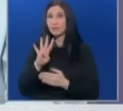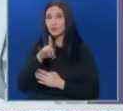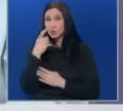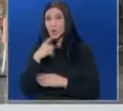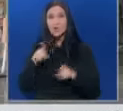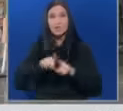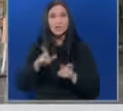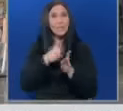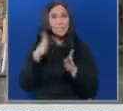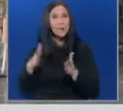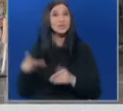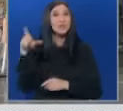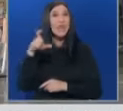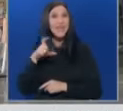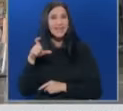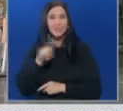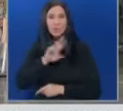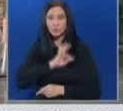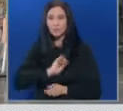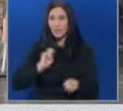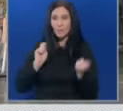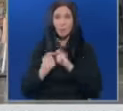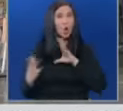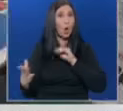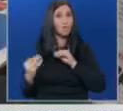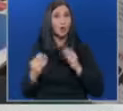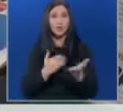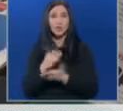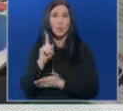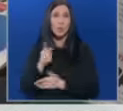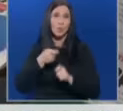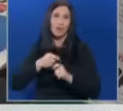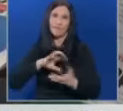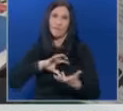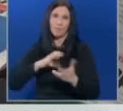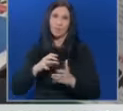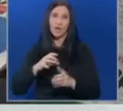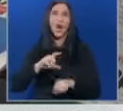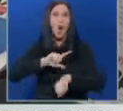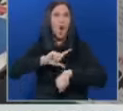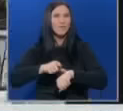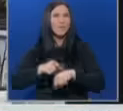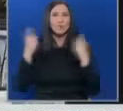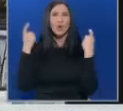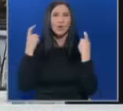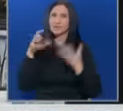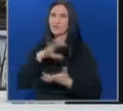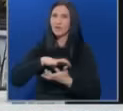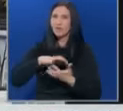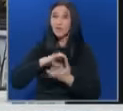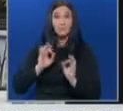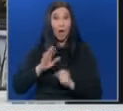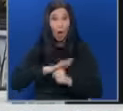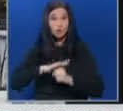В същия период Сириза не успя да промени риториката и начина, по който прави политика от времето на Гърция в кризата.